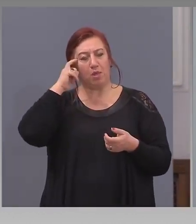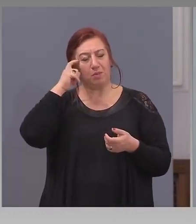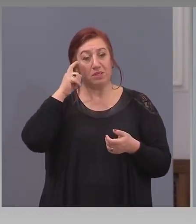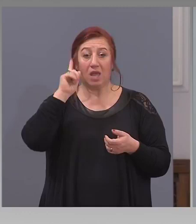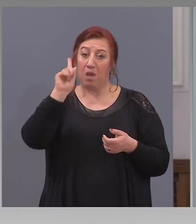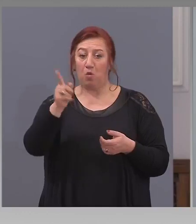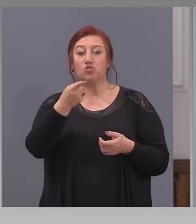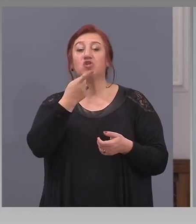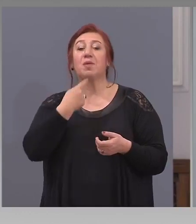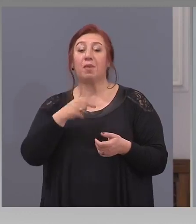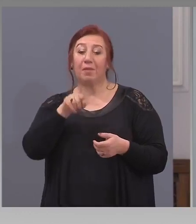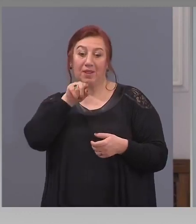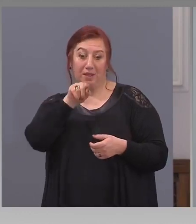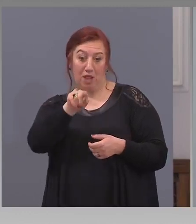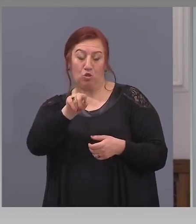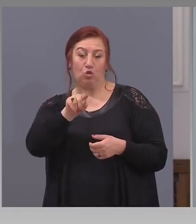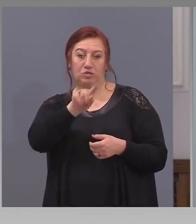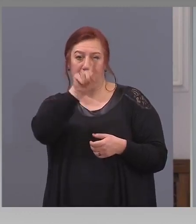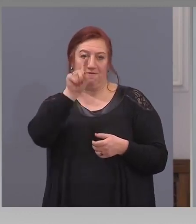въпрос.